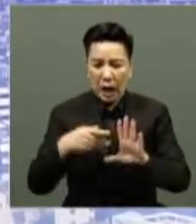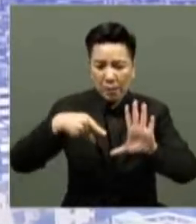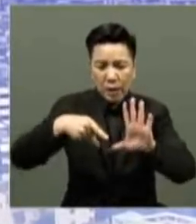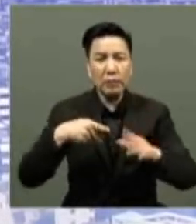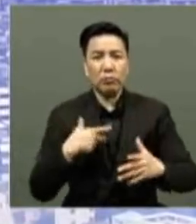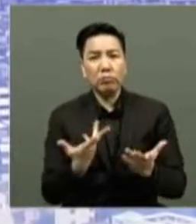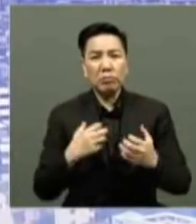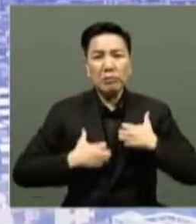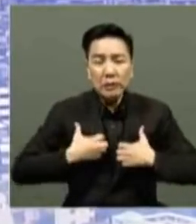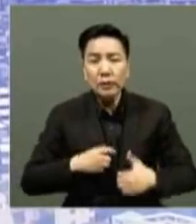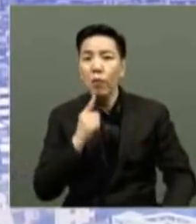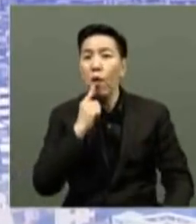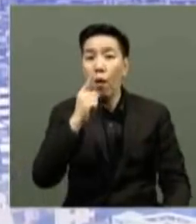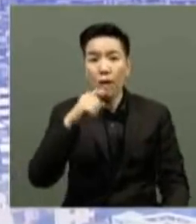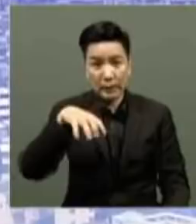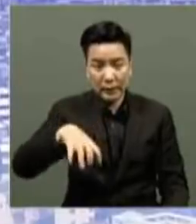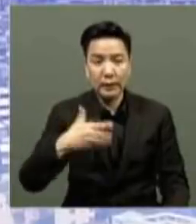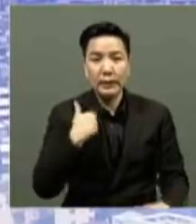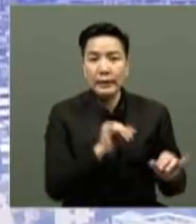มีส่วนครับกังวลเรื่องของการย้ายสถานที่ที่อาจจะจบการคลังให้กับพี่น้องประชาชนที่มายื่นเรื่องตอนนี้นะครับมีภาพรวมการดูแลพี่น้องประชาชนที่มายื่นเรื่องเป็นอย่างไรบ้างครับแล้วก็เรียนว่าวันนี้เราได้รับความร่วมมือที่บ้านนะครับจากกรมประชาสัมพันธ์ได้จัดสถานที่ให้ผู้ที่มีความประสงค์จะร้องเรียนความไม่สะดวกเรื่องของโครงมาตรการเยียวยา5